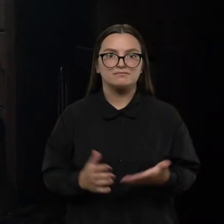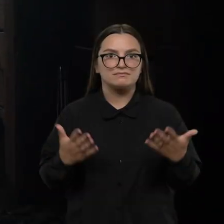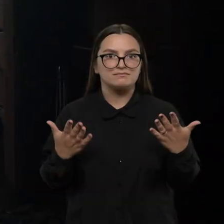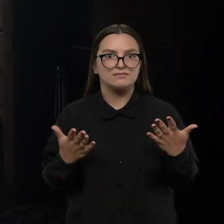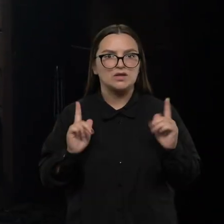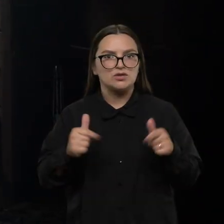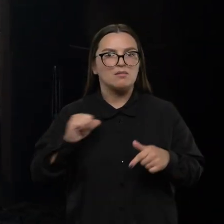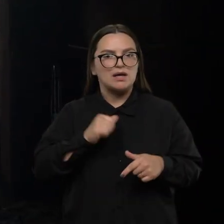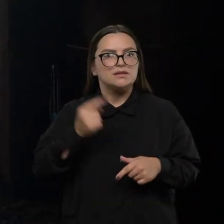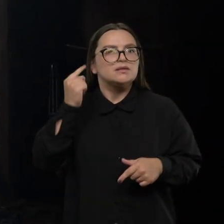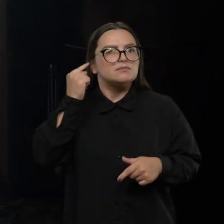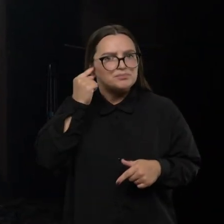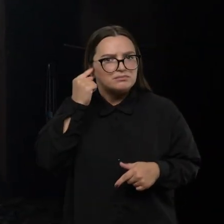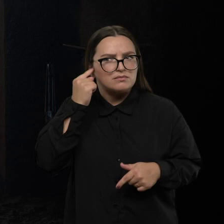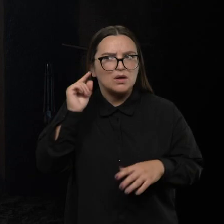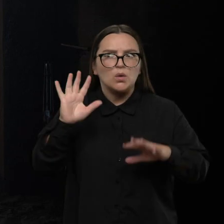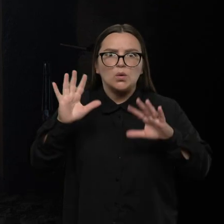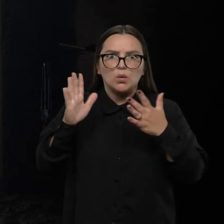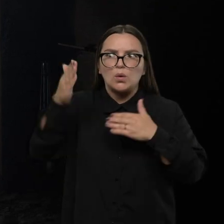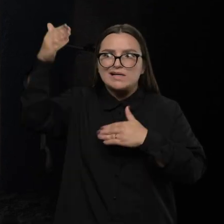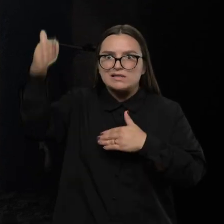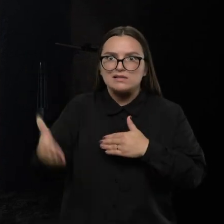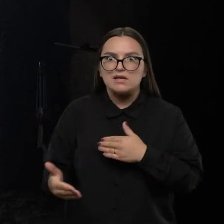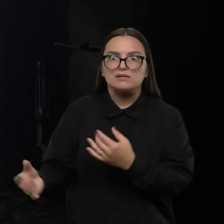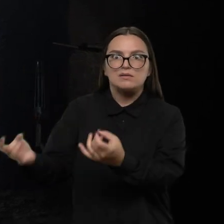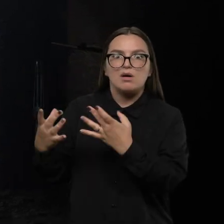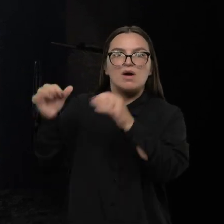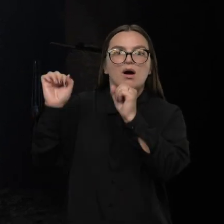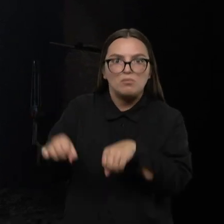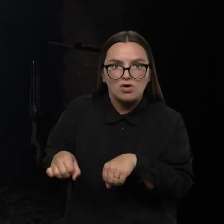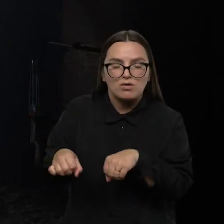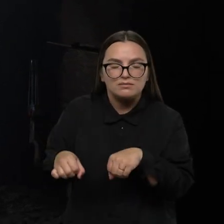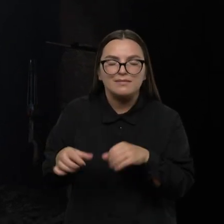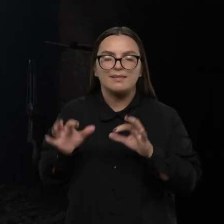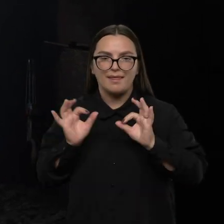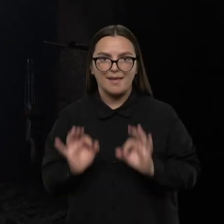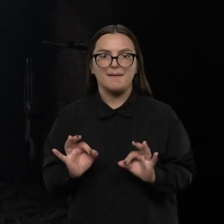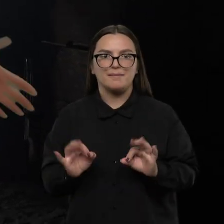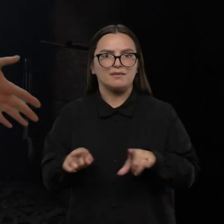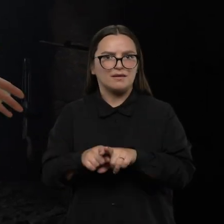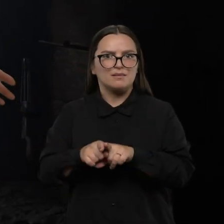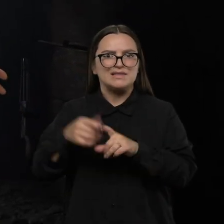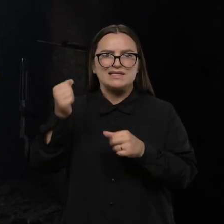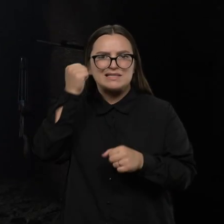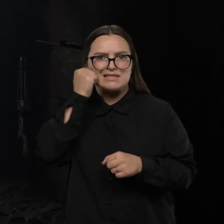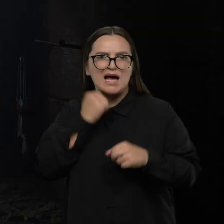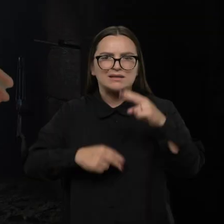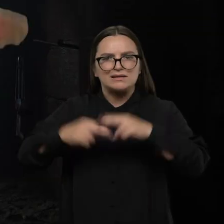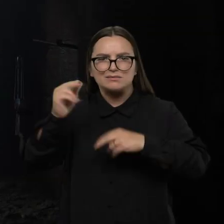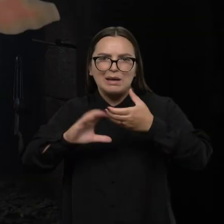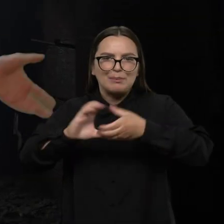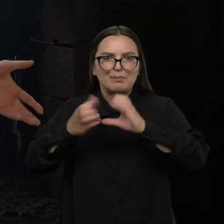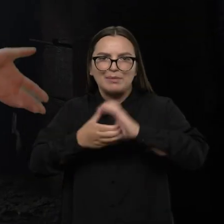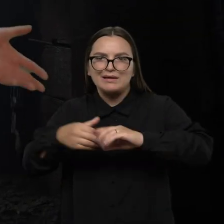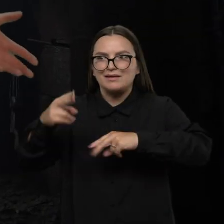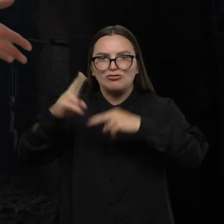Ar esate girdėję sakant, jei tik šios sienos prabiltų? Tiesa, regis, ką gali papasakoti senas plytų mūras